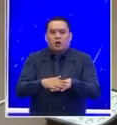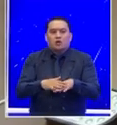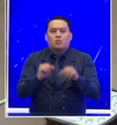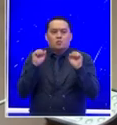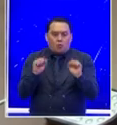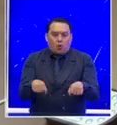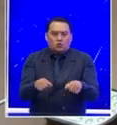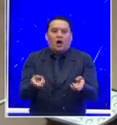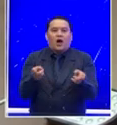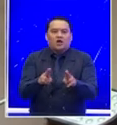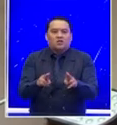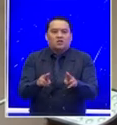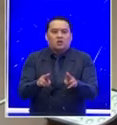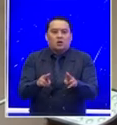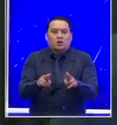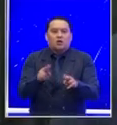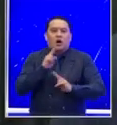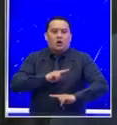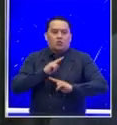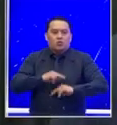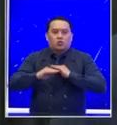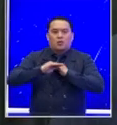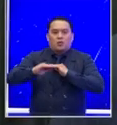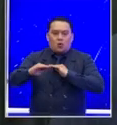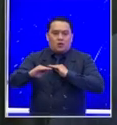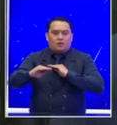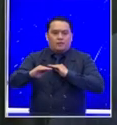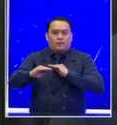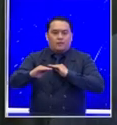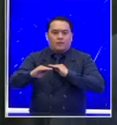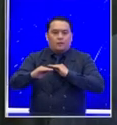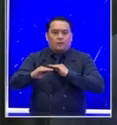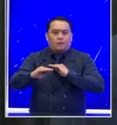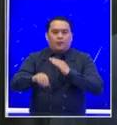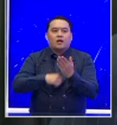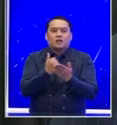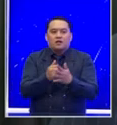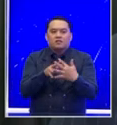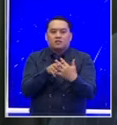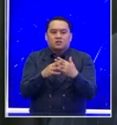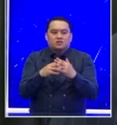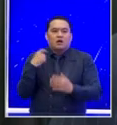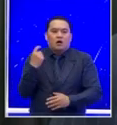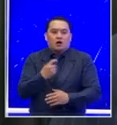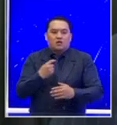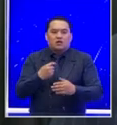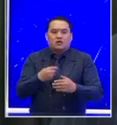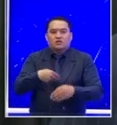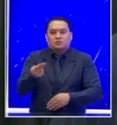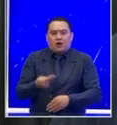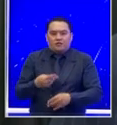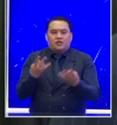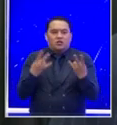пожалуйста. Остальным нечего здесь, пусть работают на поле. И скажите главам крестьянских хозяйств, чтобы не выписывали